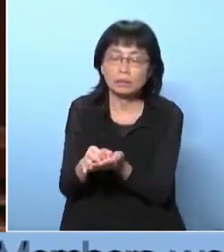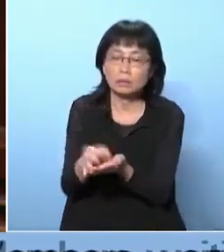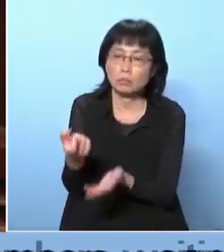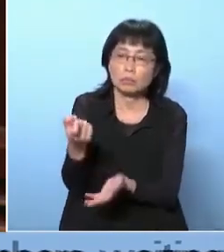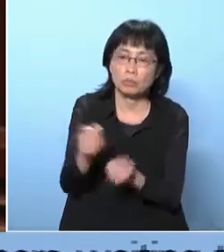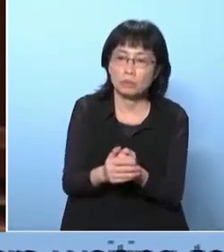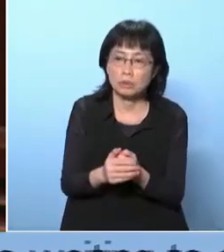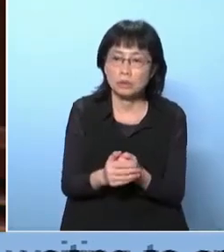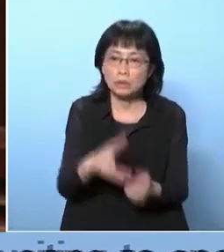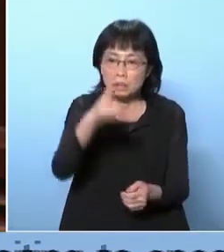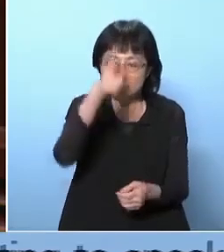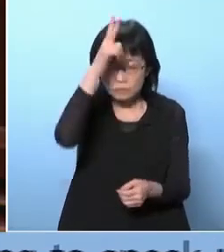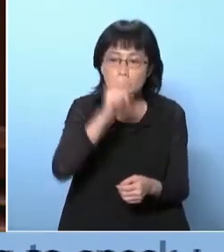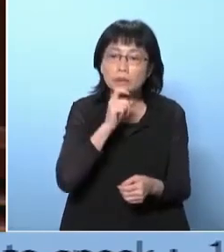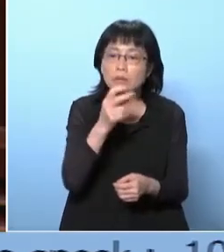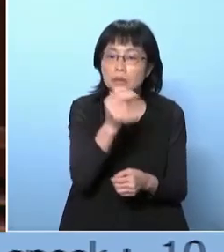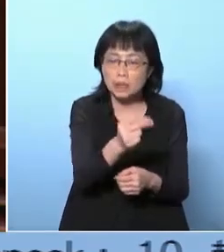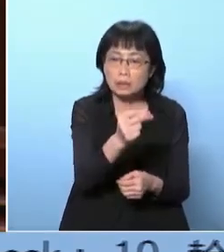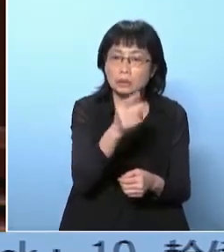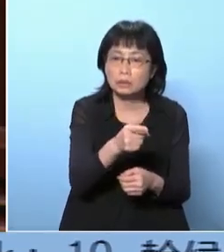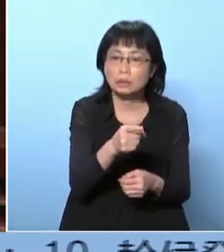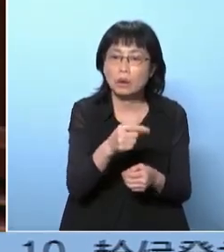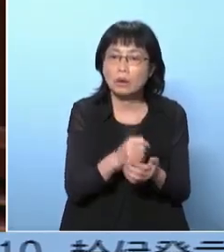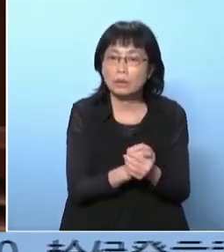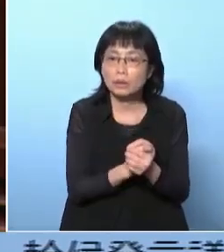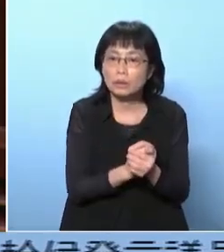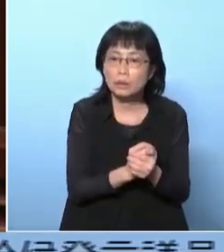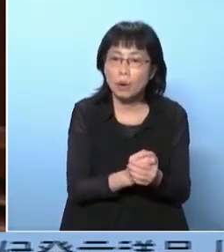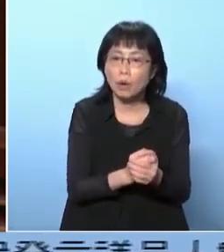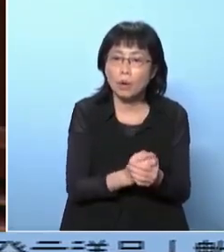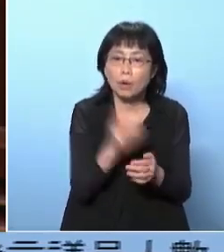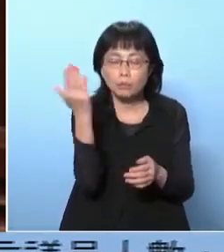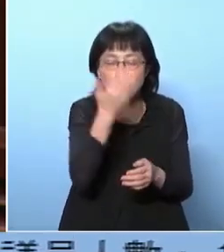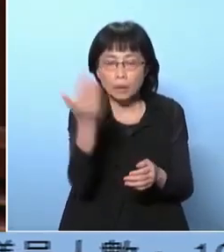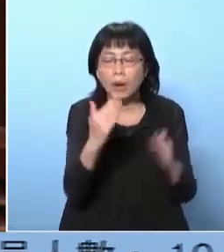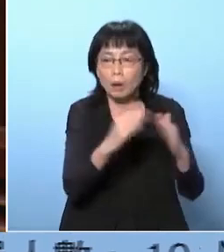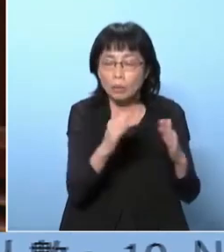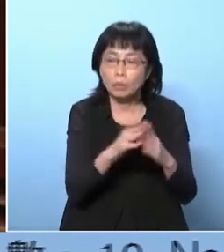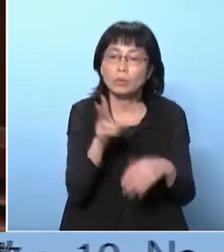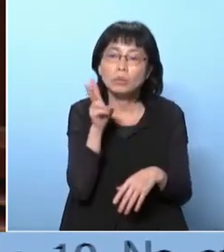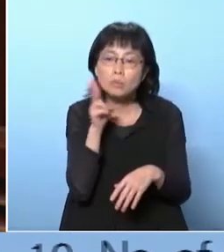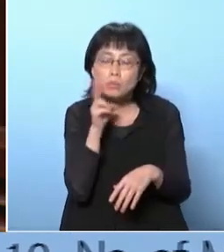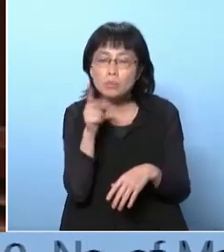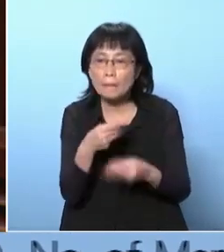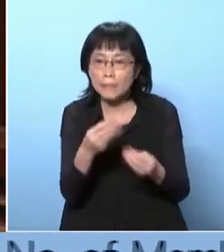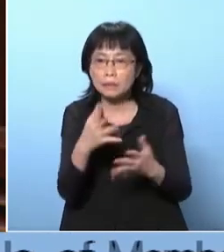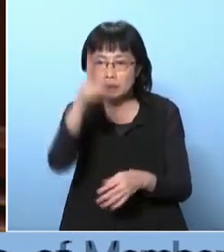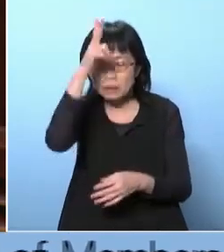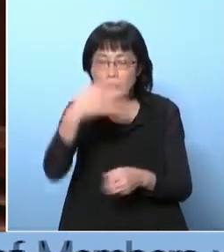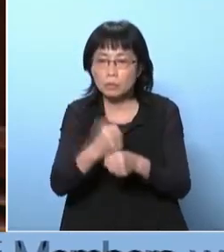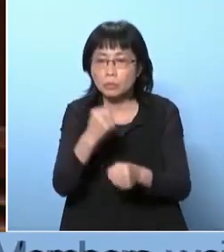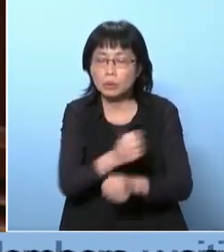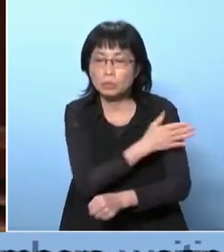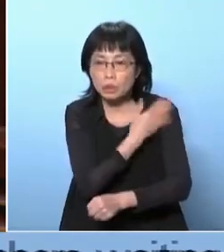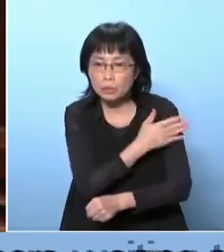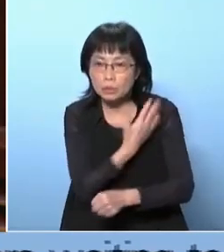有7個度假屋給公務員和退休公務員享用的，4個大美督、3個在長沙，政